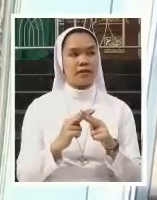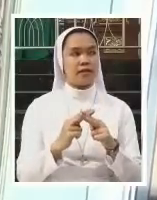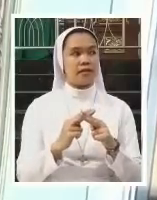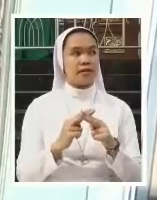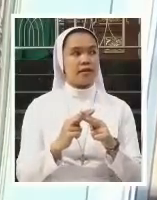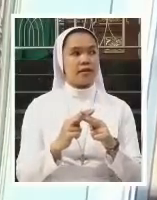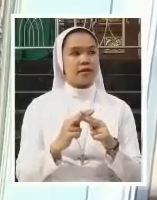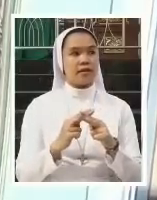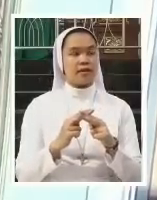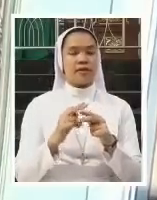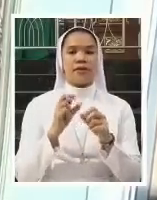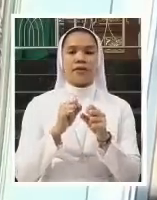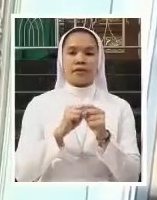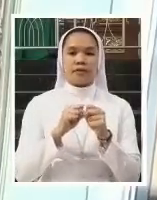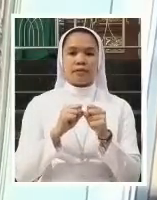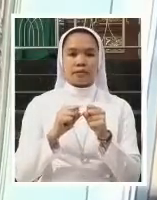ma,